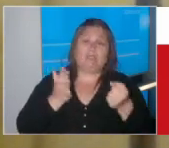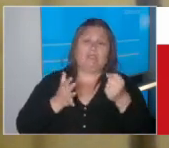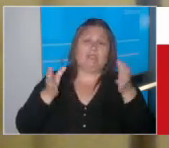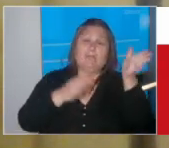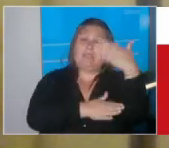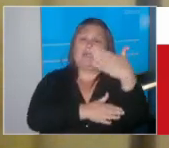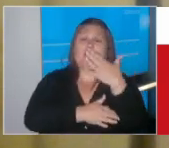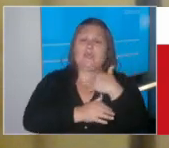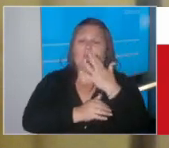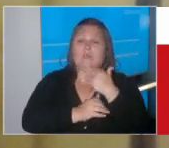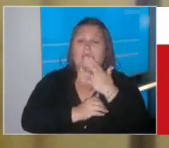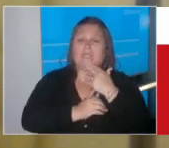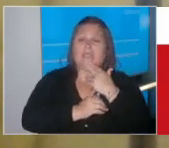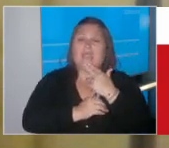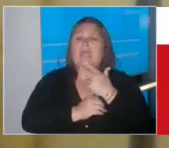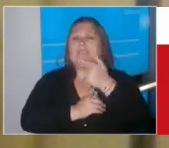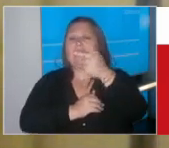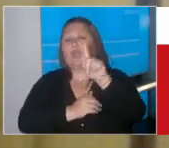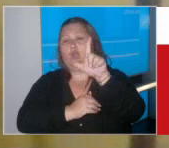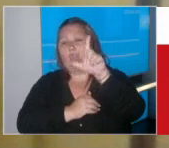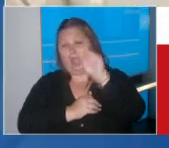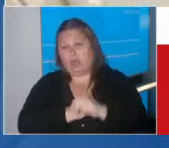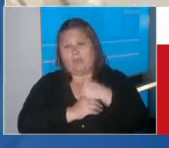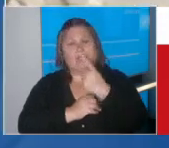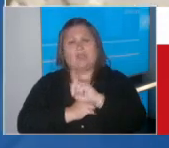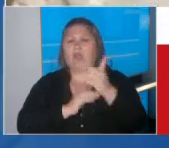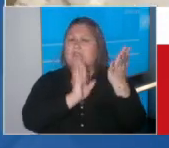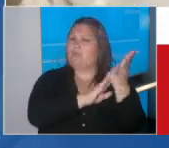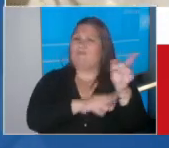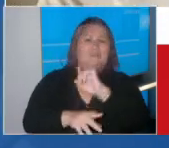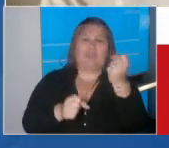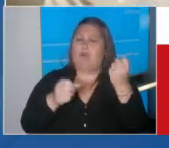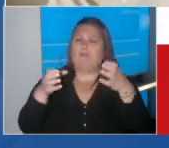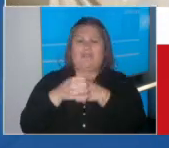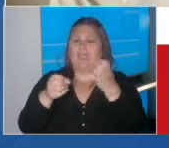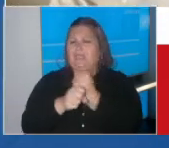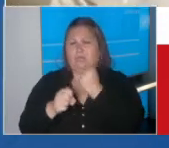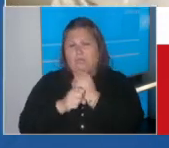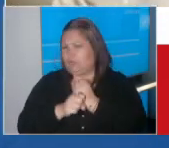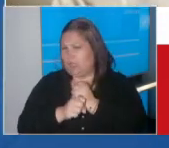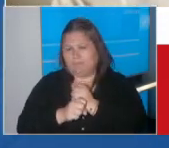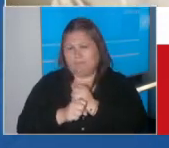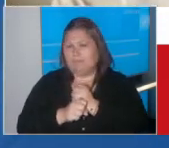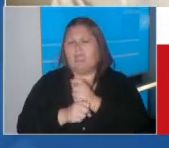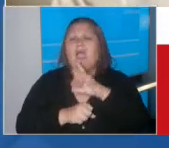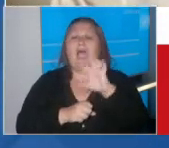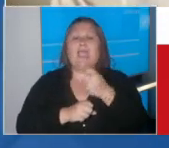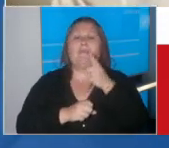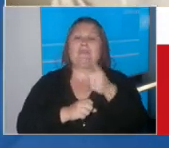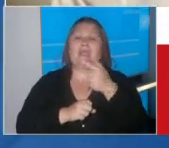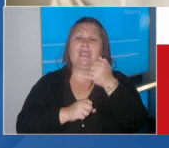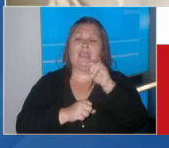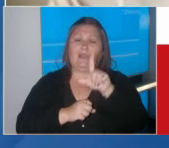יהודית, זה גולן אומר, זה לא השמאל, זה בטח לא מפלגת העבודה. כן. גיל, אני רוצה לשאול אותך, האם אתה...